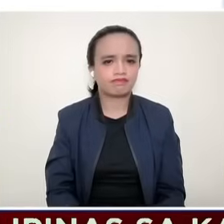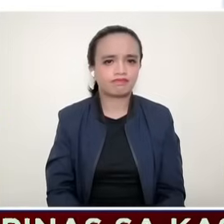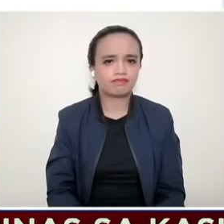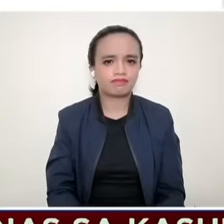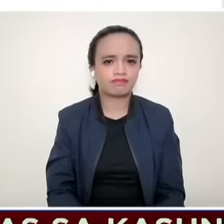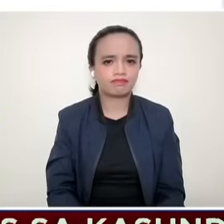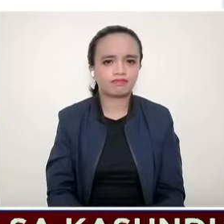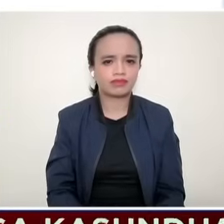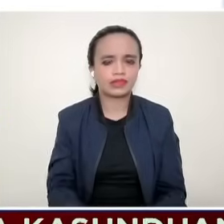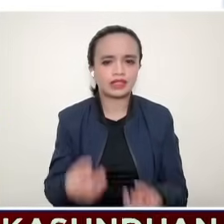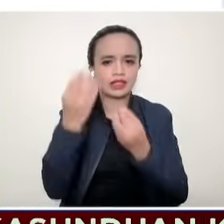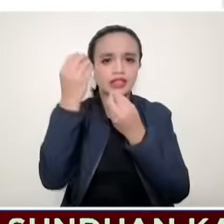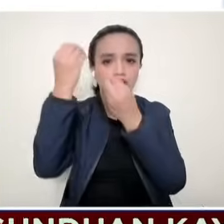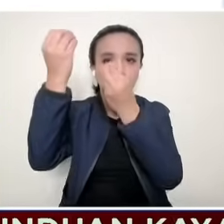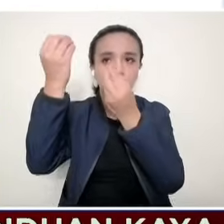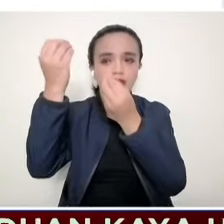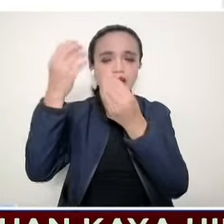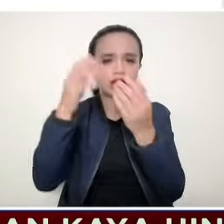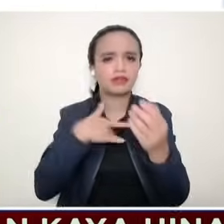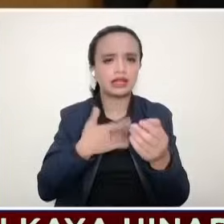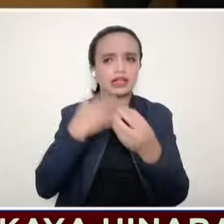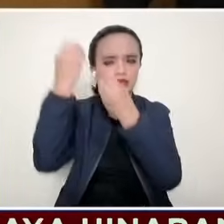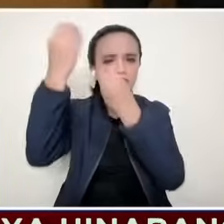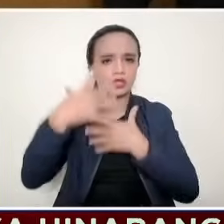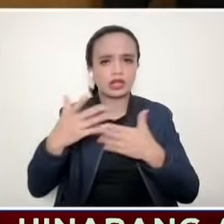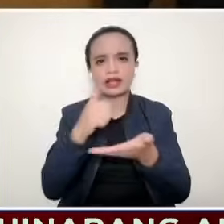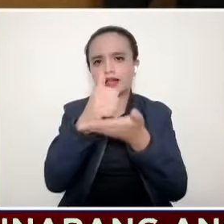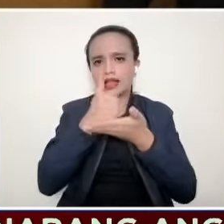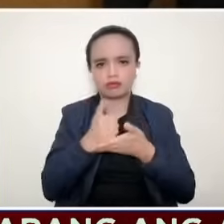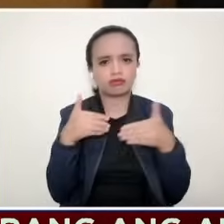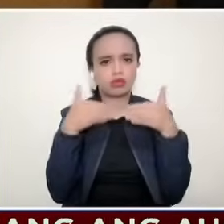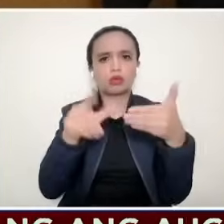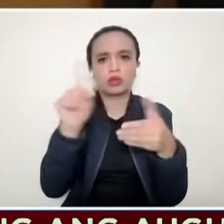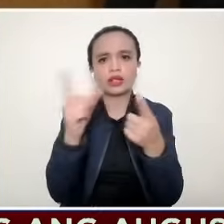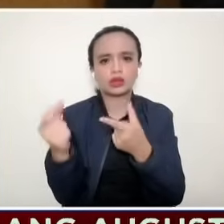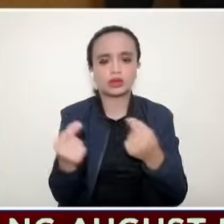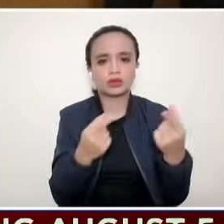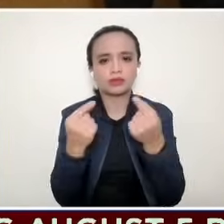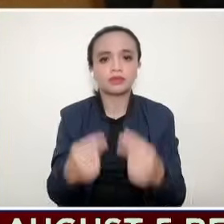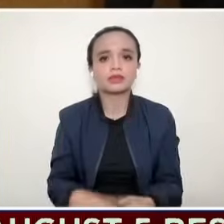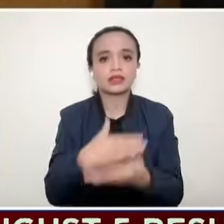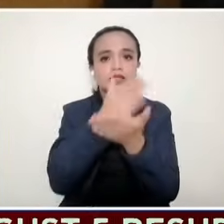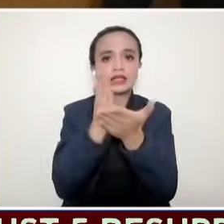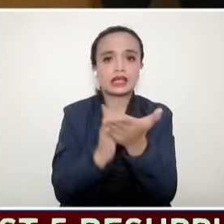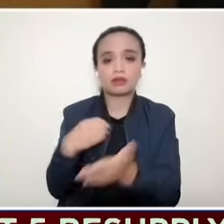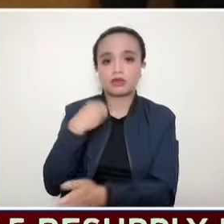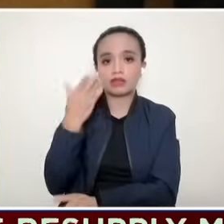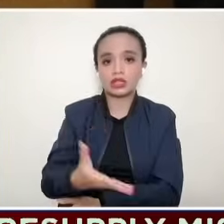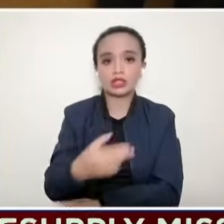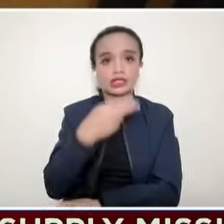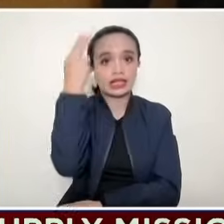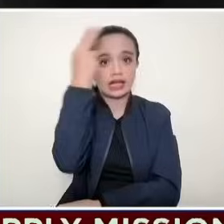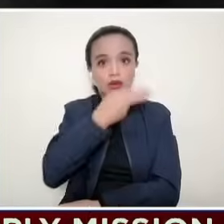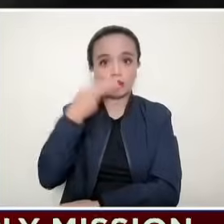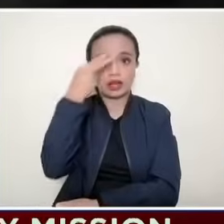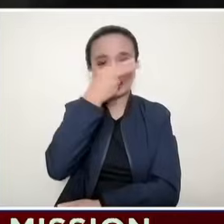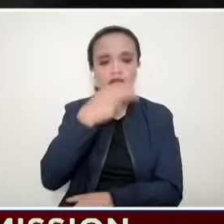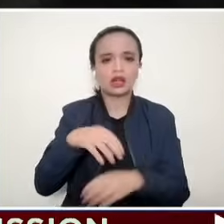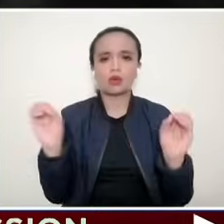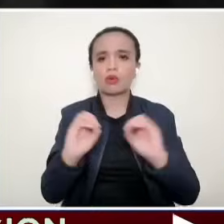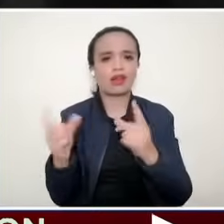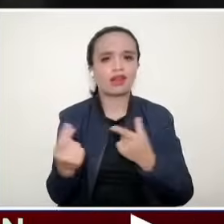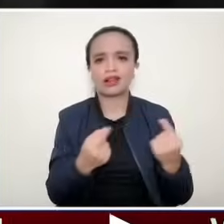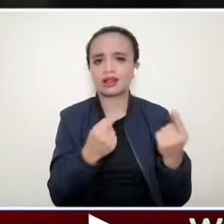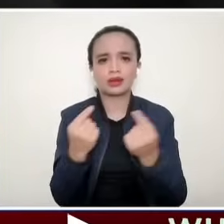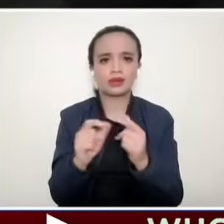will help us move forward on what to do. Aminado mga opisyal ng Hawaii na halos wala rin silang magawa sa bilis